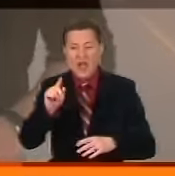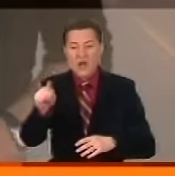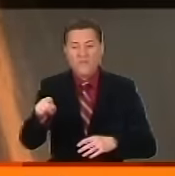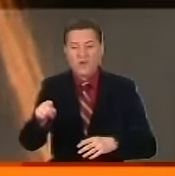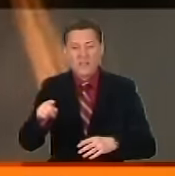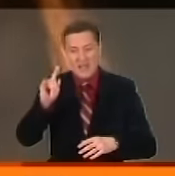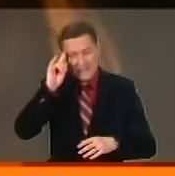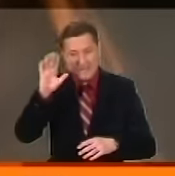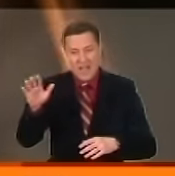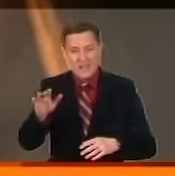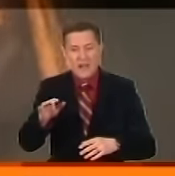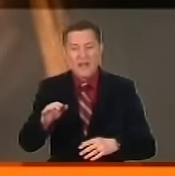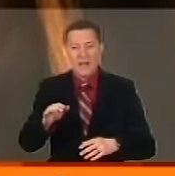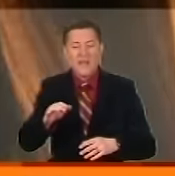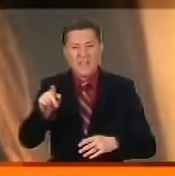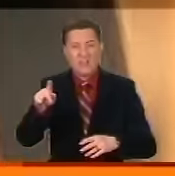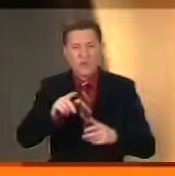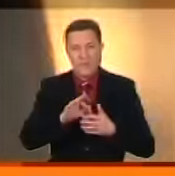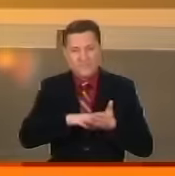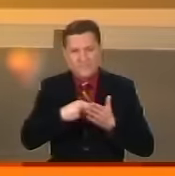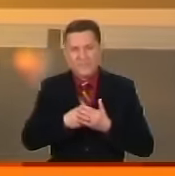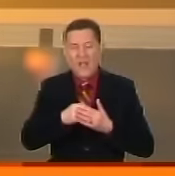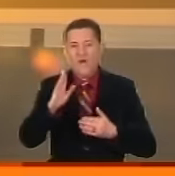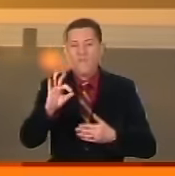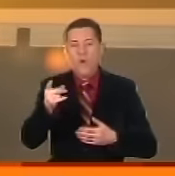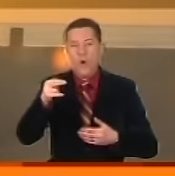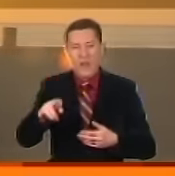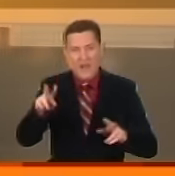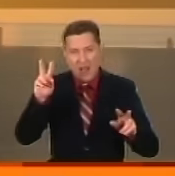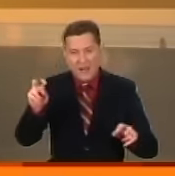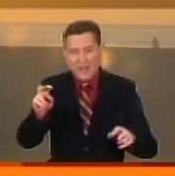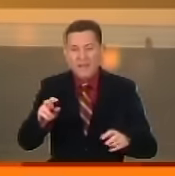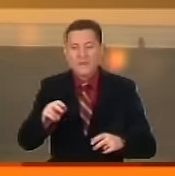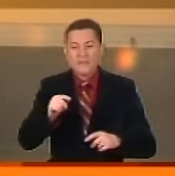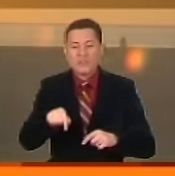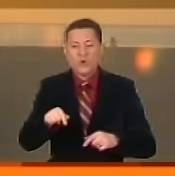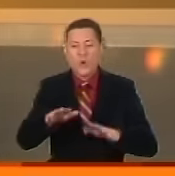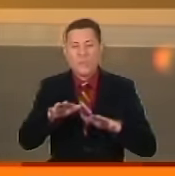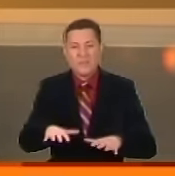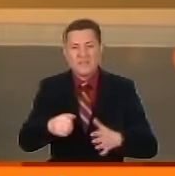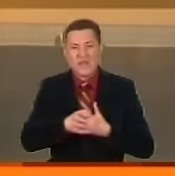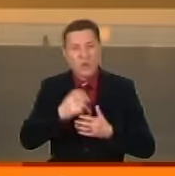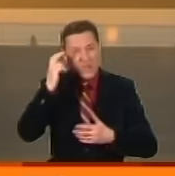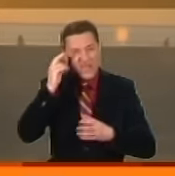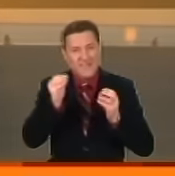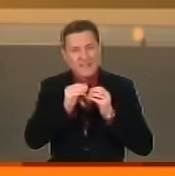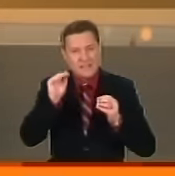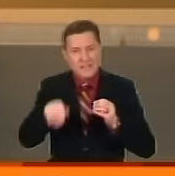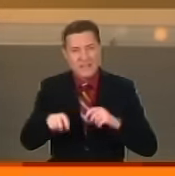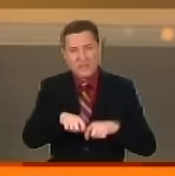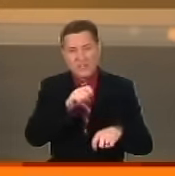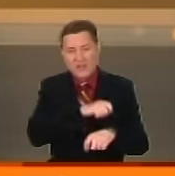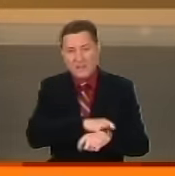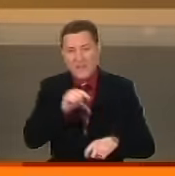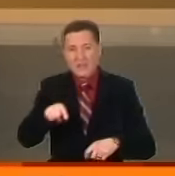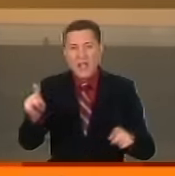більш знана за псевдонімом Воля. З цього місця, пляжу на березі Тихого океану, до Києва 10 тисяч кілометрів. Однак те,